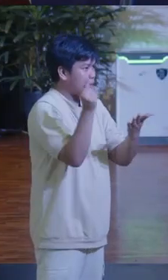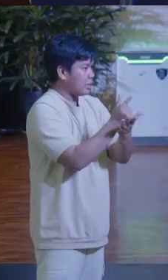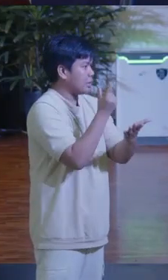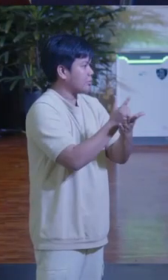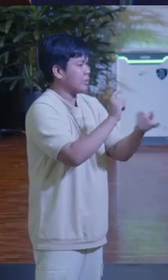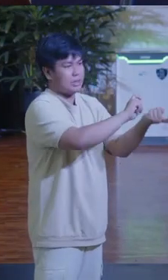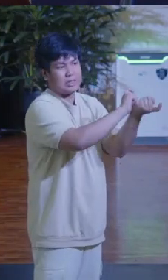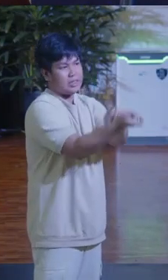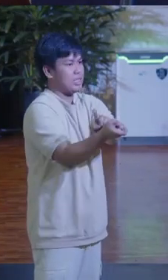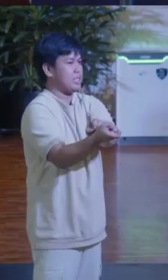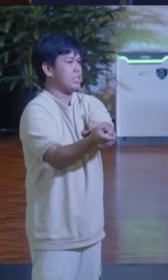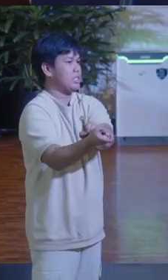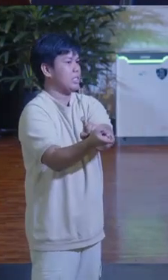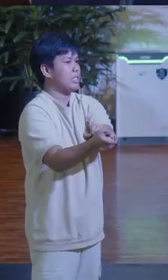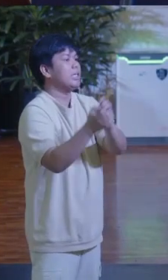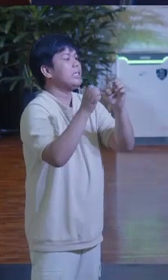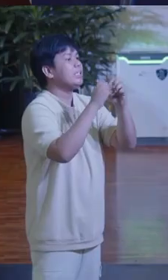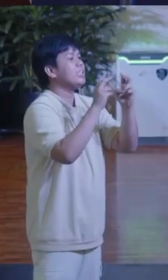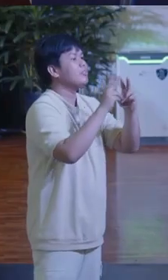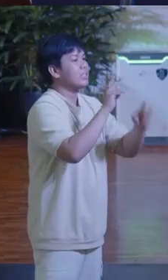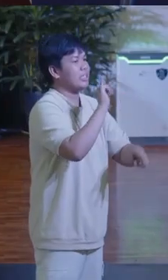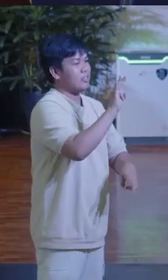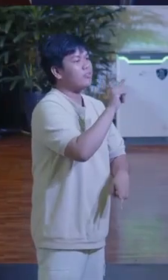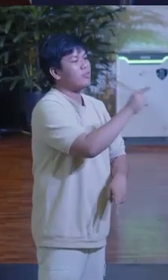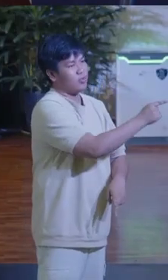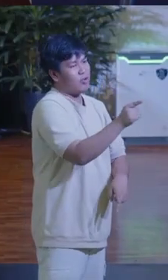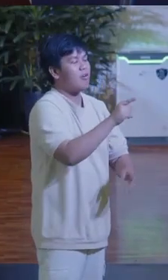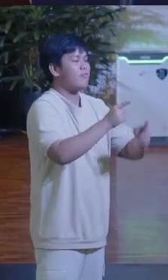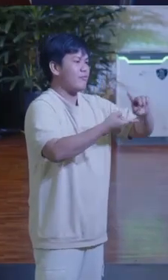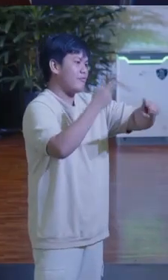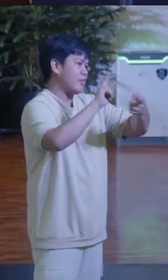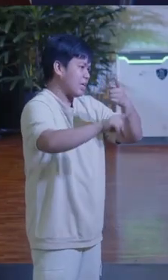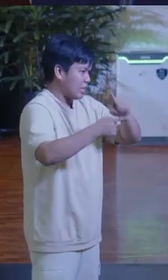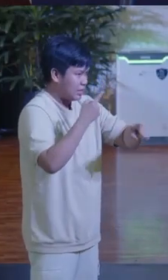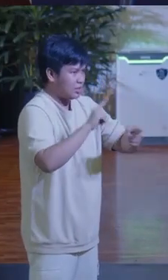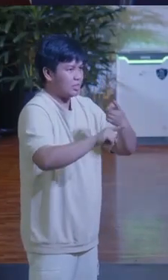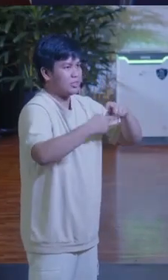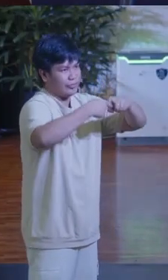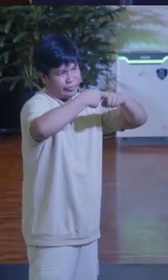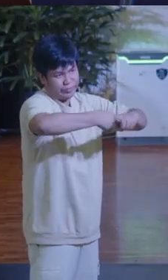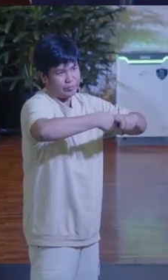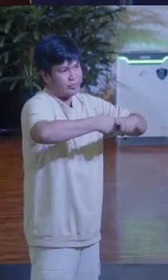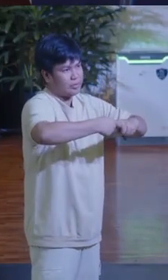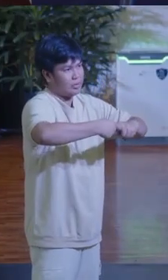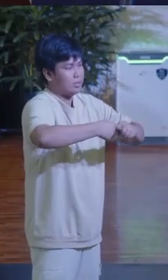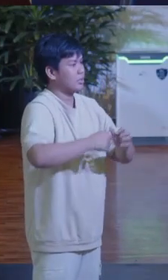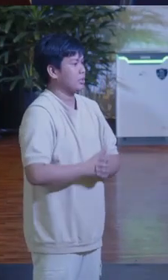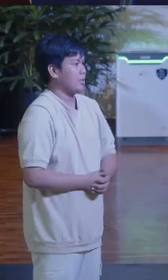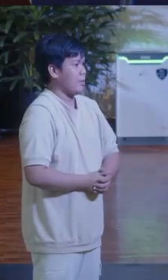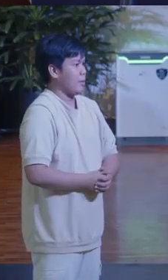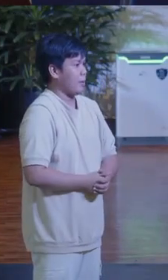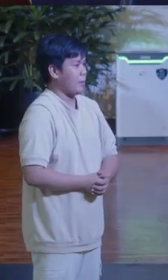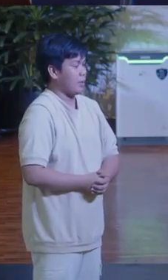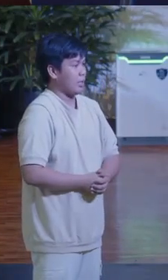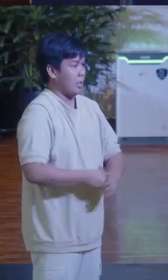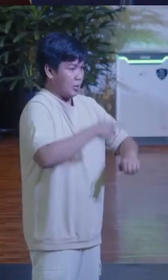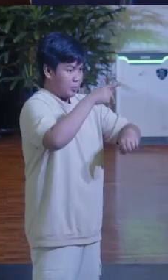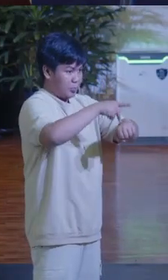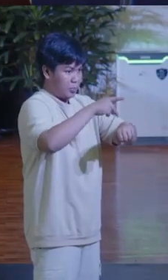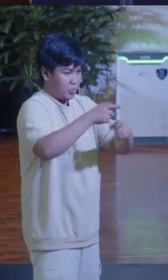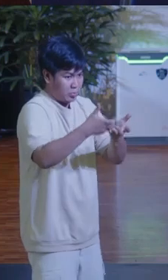Ebanghelyo ng grasya ng Diyos. Sa pag-urong ni Peter at paglayo niya sa mga